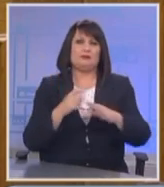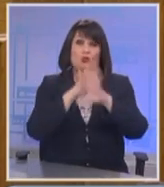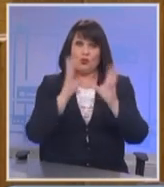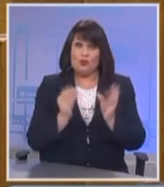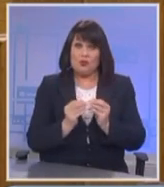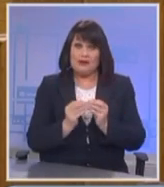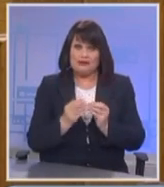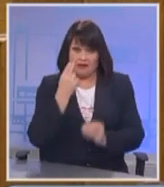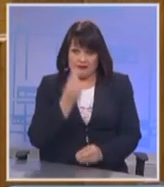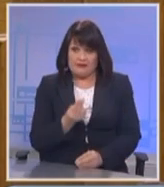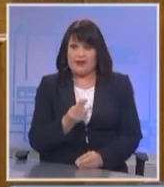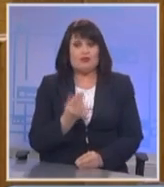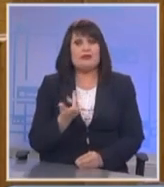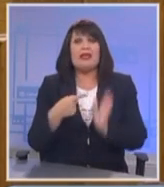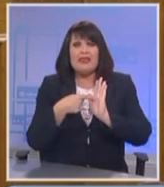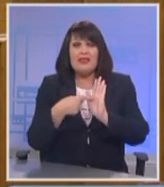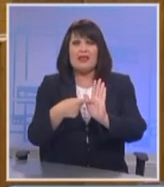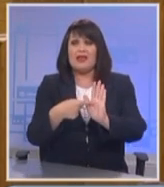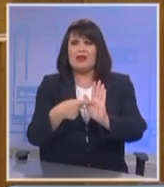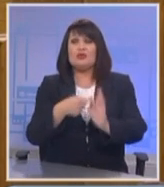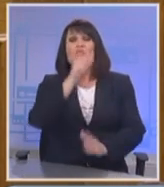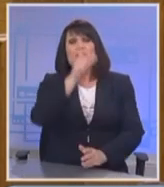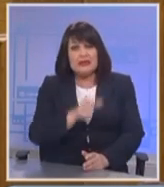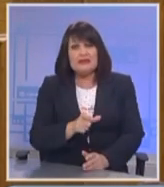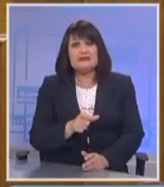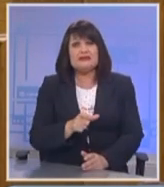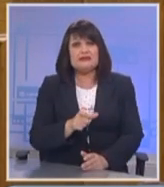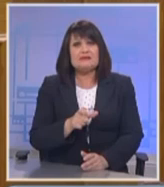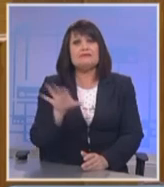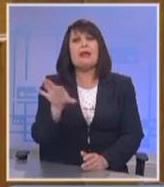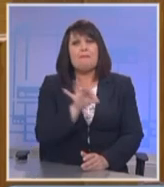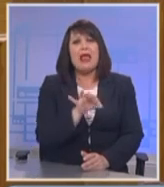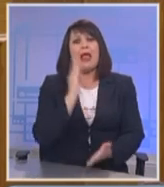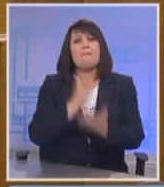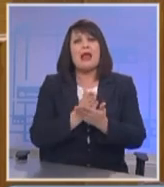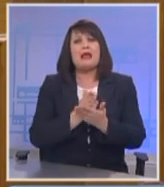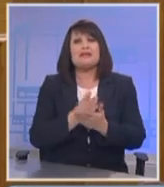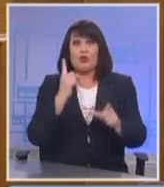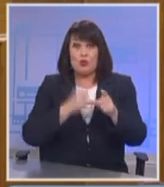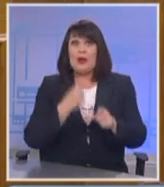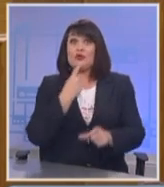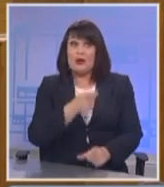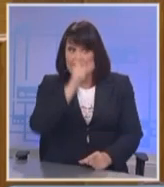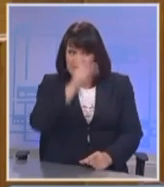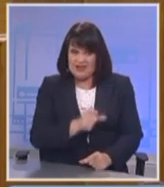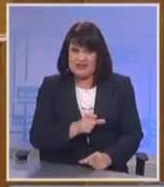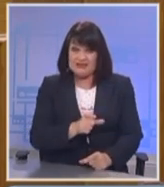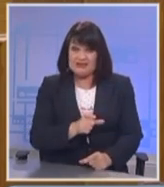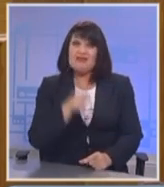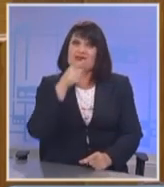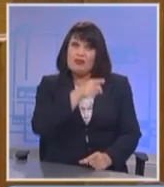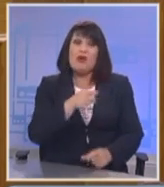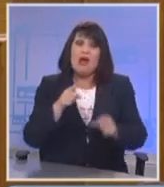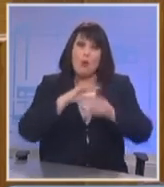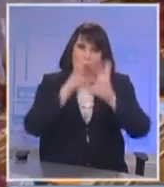αυτά επιβεβαιώνουν ότι όντως επιλεγήκατε, όπως επανειλημμένα έχει πει το ΚΚΕ, για να κάνετε τη βρώμικη δουλειά.